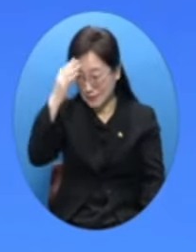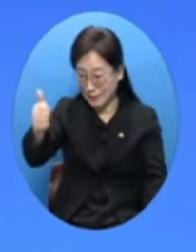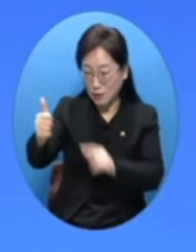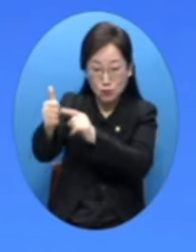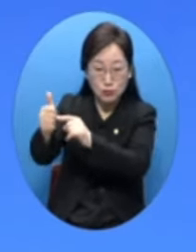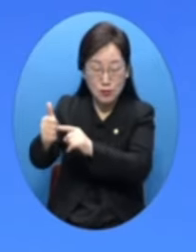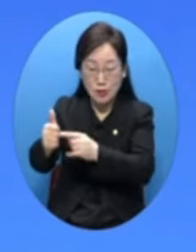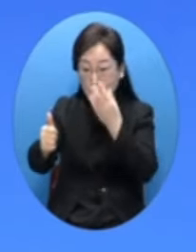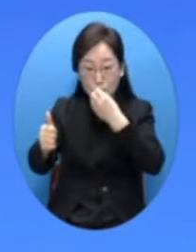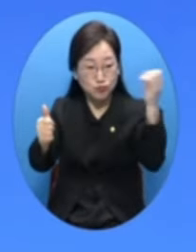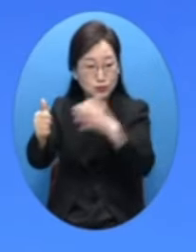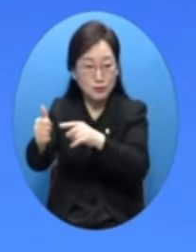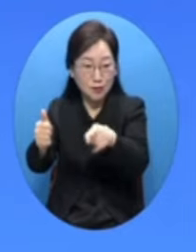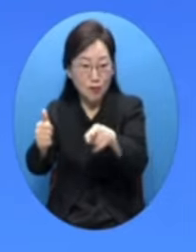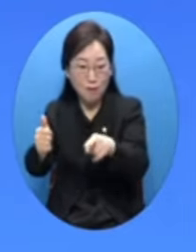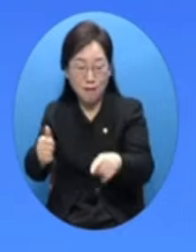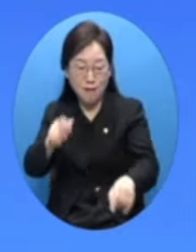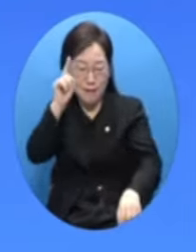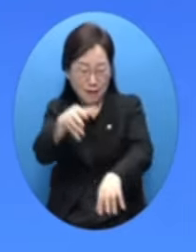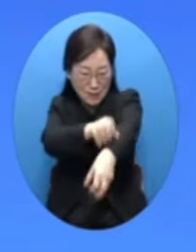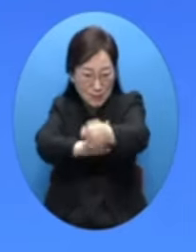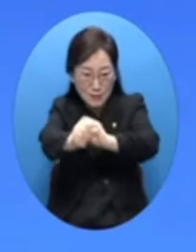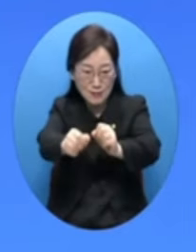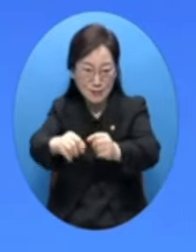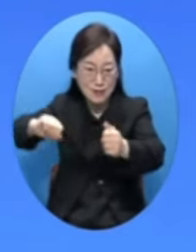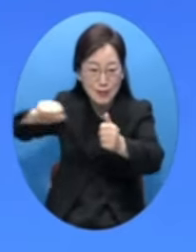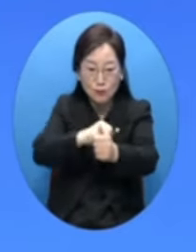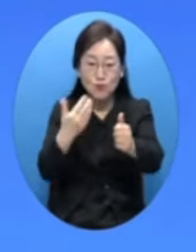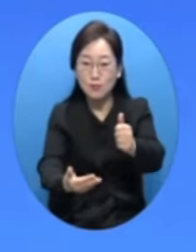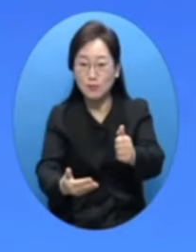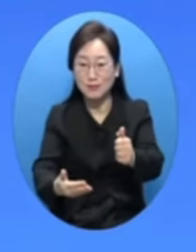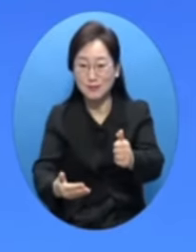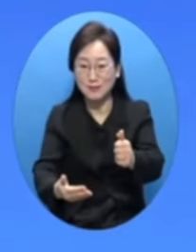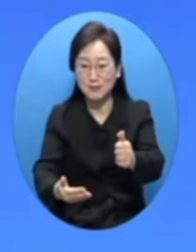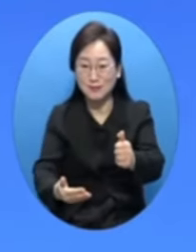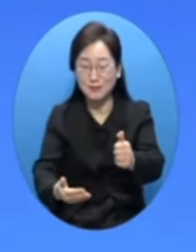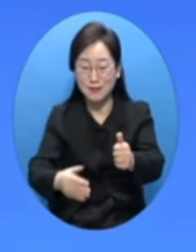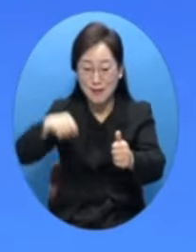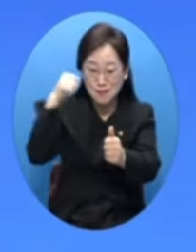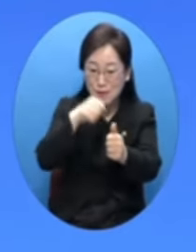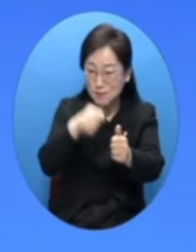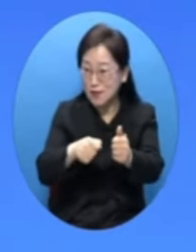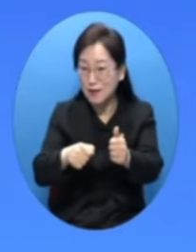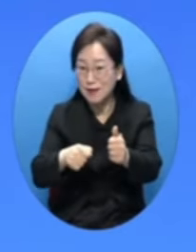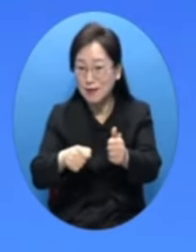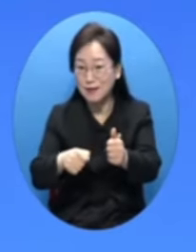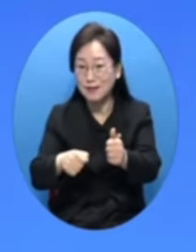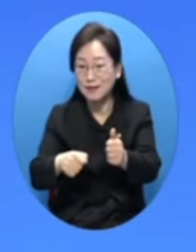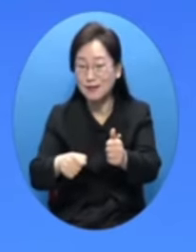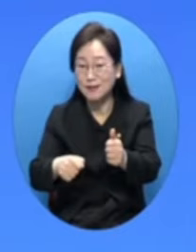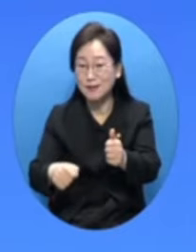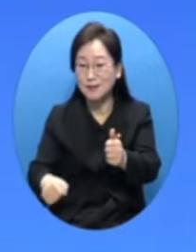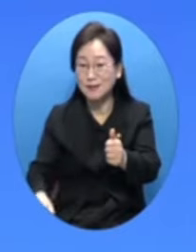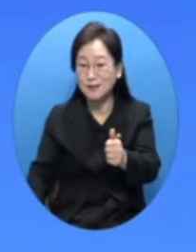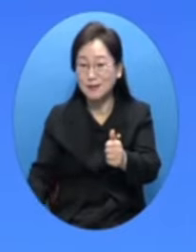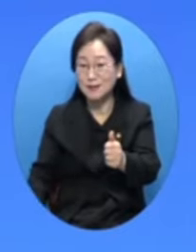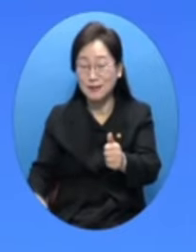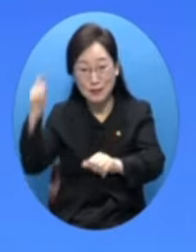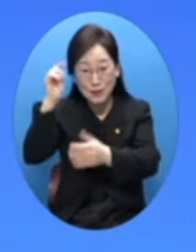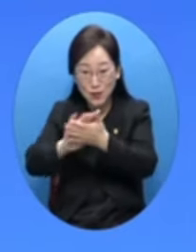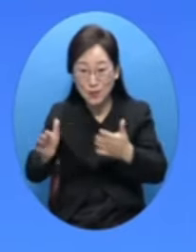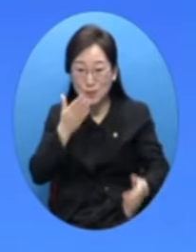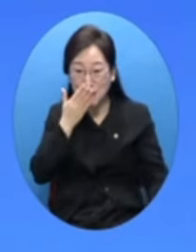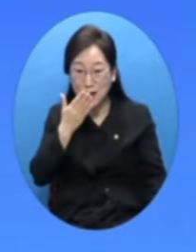무시하고 이럴 수가 있어? 네, 가서 손 좀 봐주겠습니다. 들어가서 두들겨 펴고 나오면 속이야 시원할지